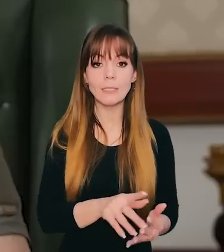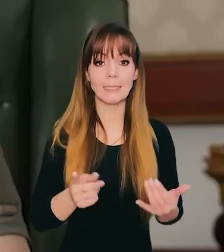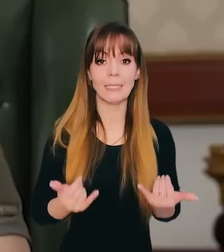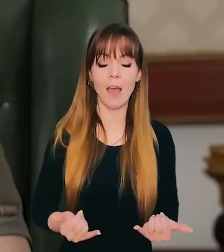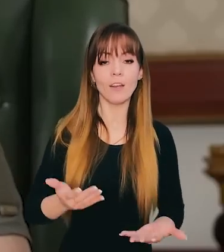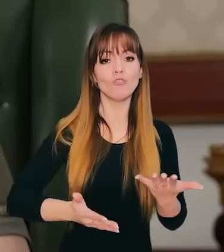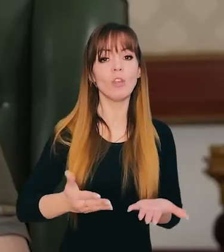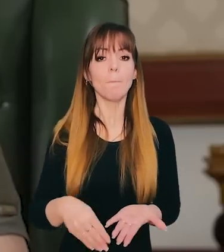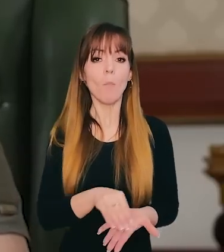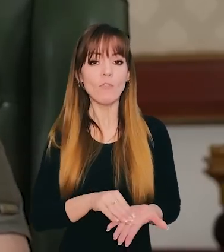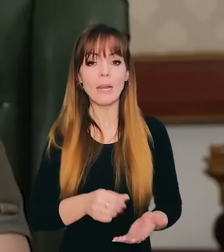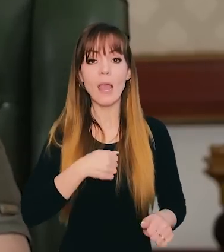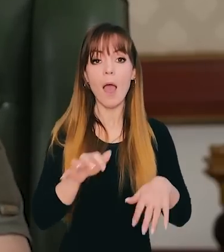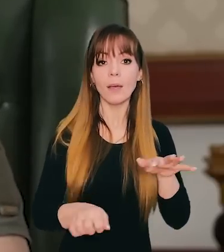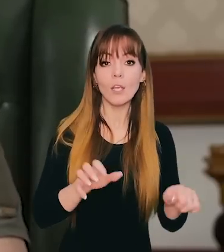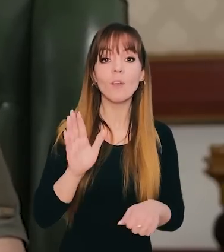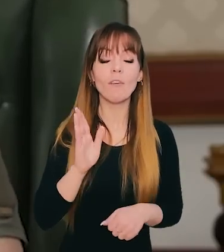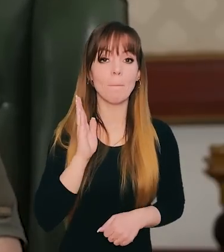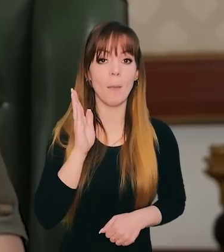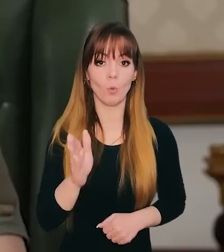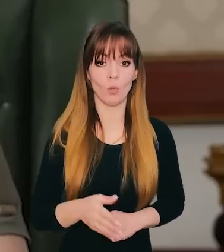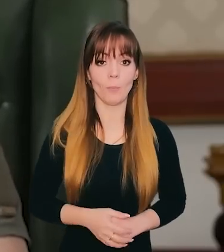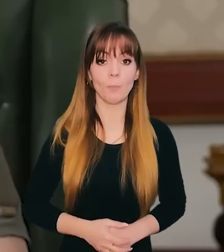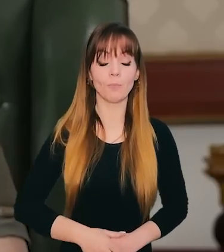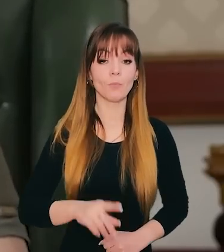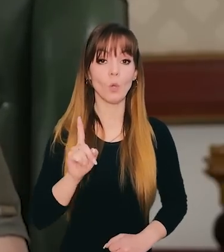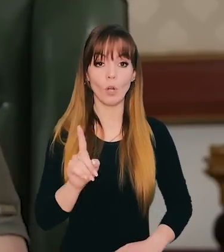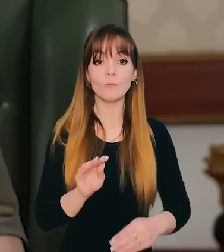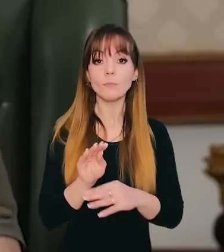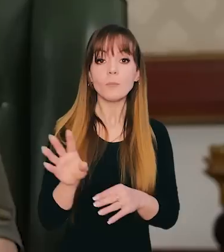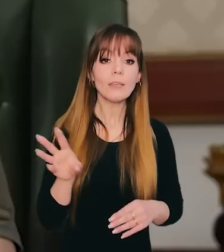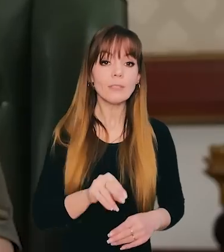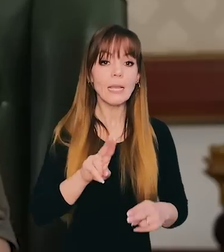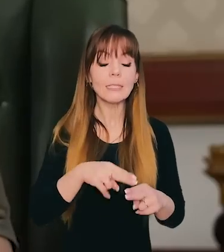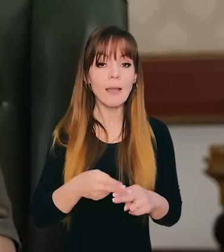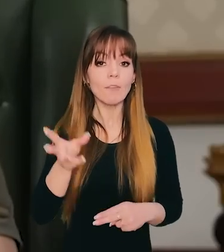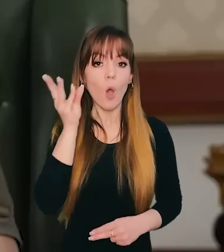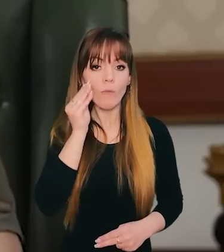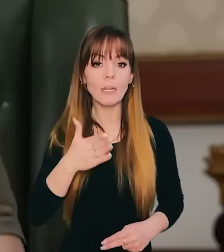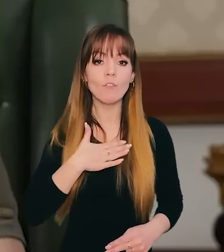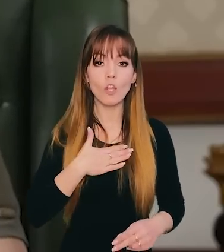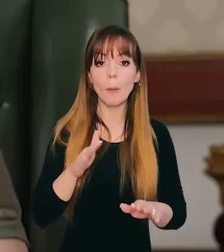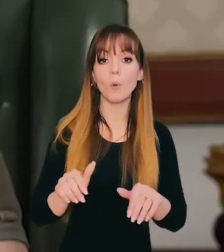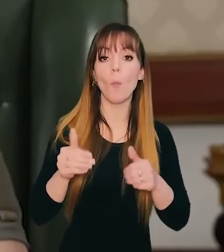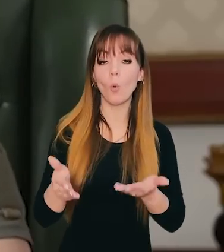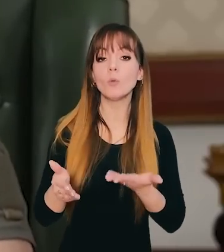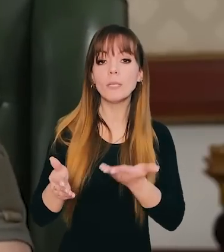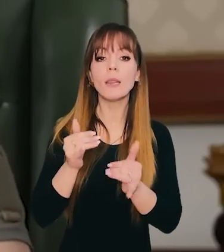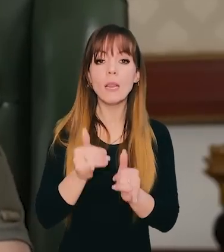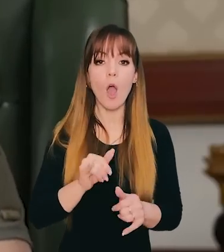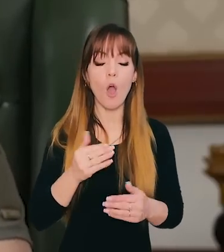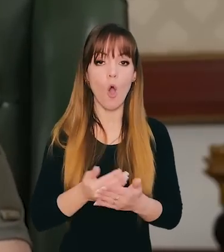бойові дії зараз чи повторити агресію в майбутньому до речі все це враховано у наших